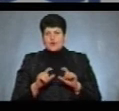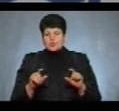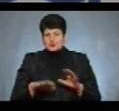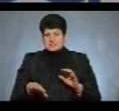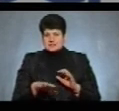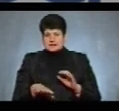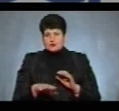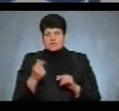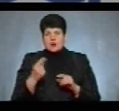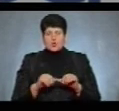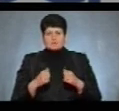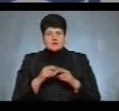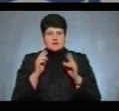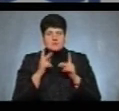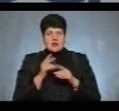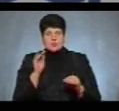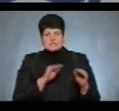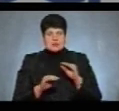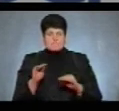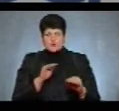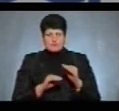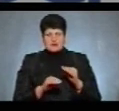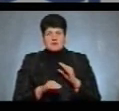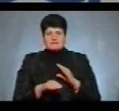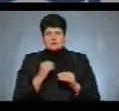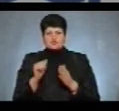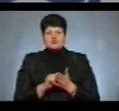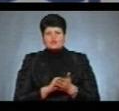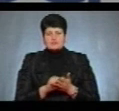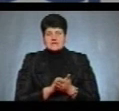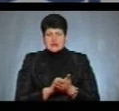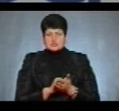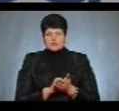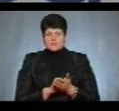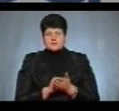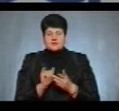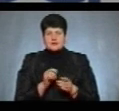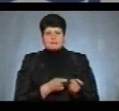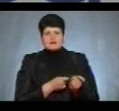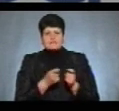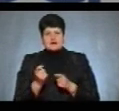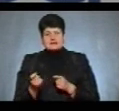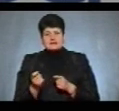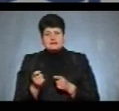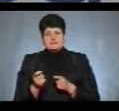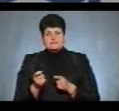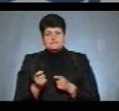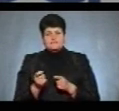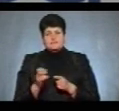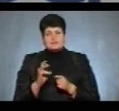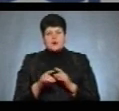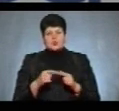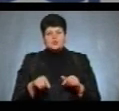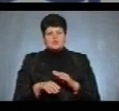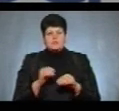комісій неналежним чином запакувала виборчу документацію та привезла на окружну